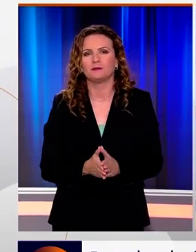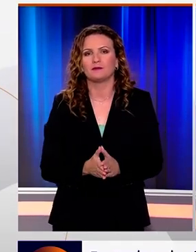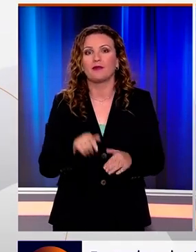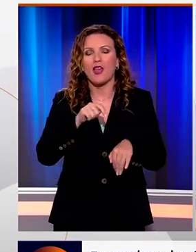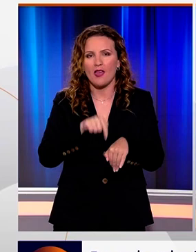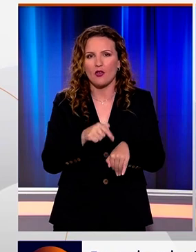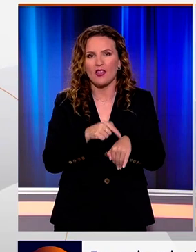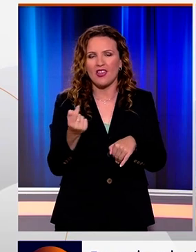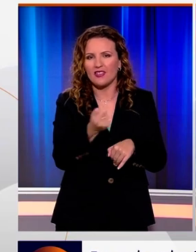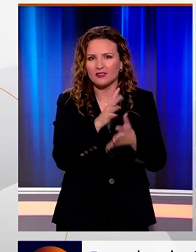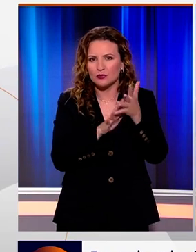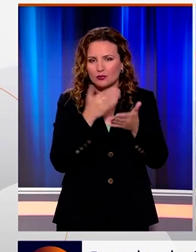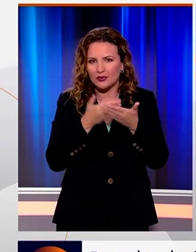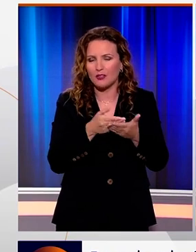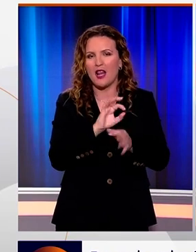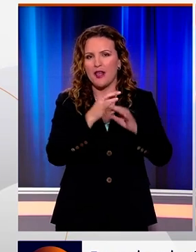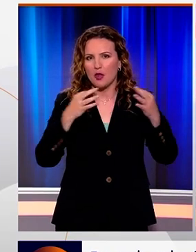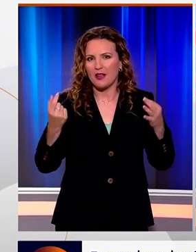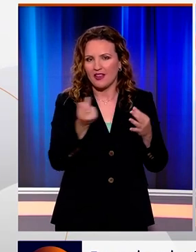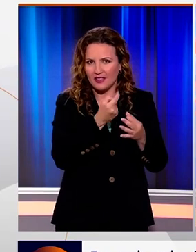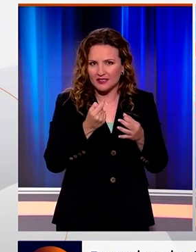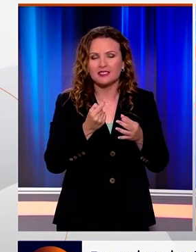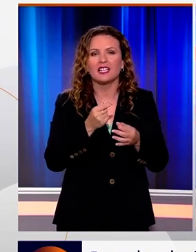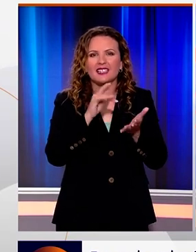Στο σημείο αυτό το δελτίο μας ολοκληρώθηκε. Όλες οι ειδήσεις